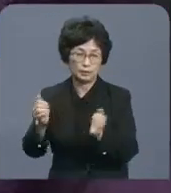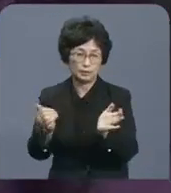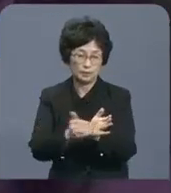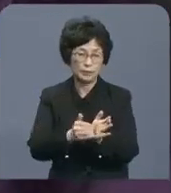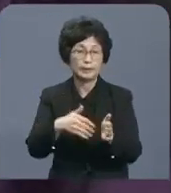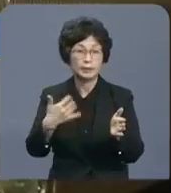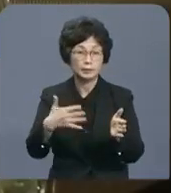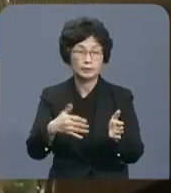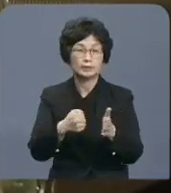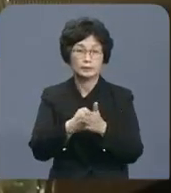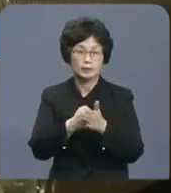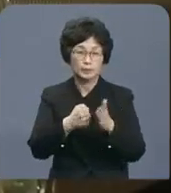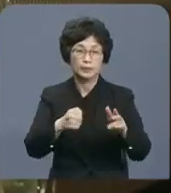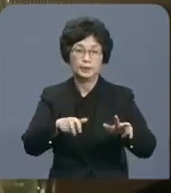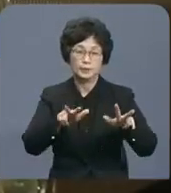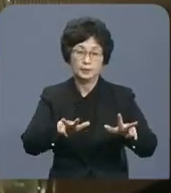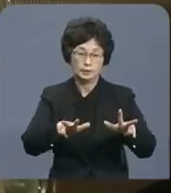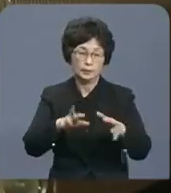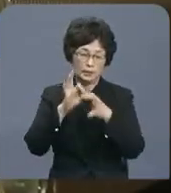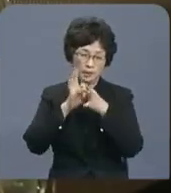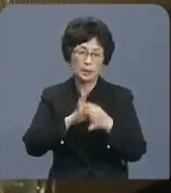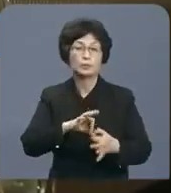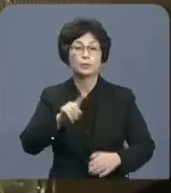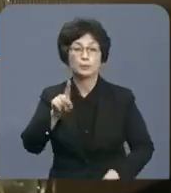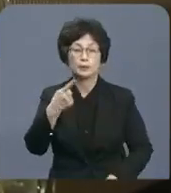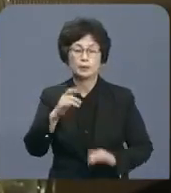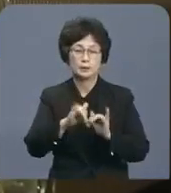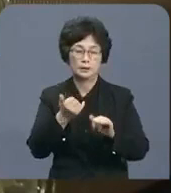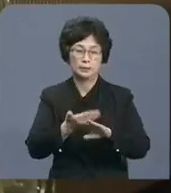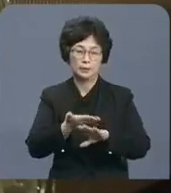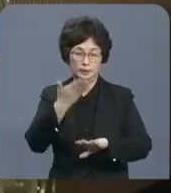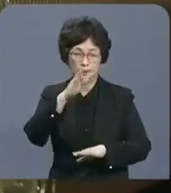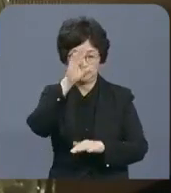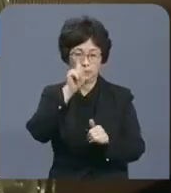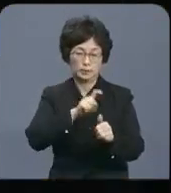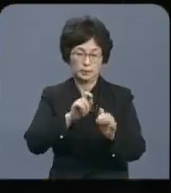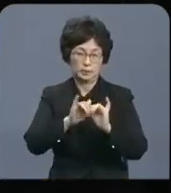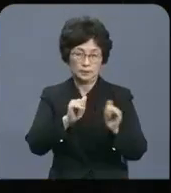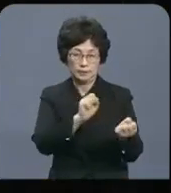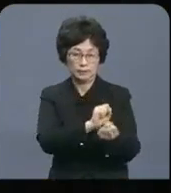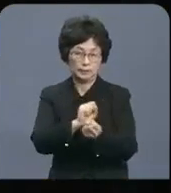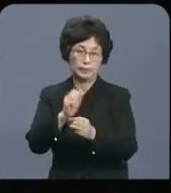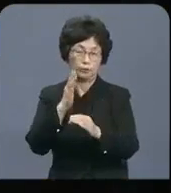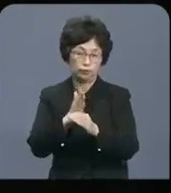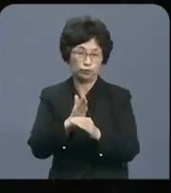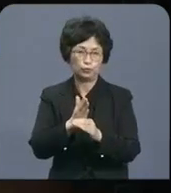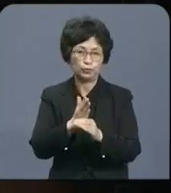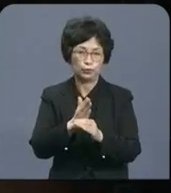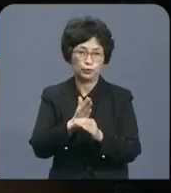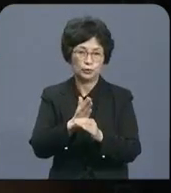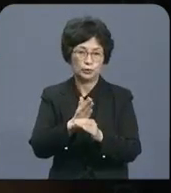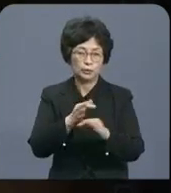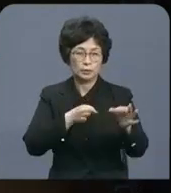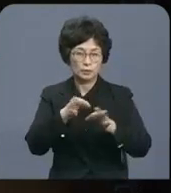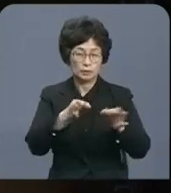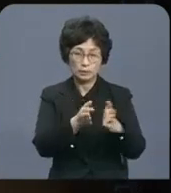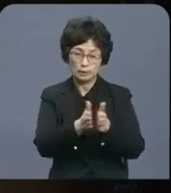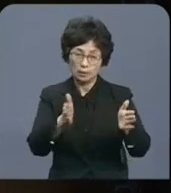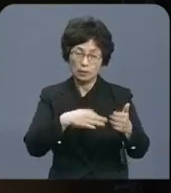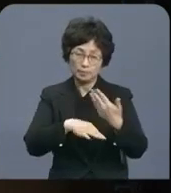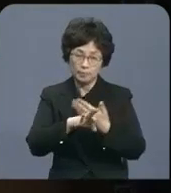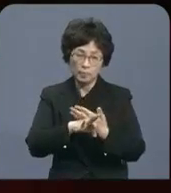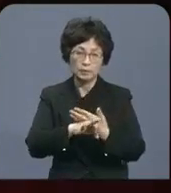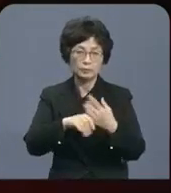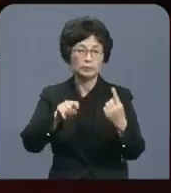상태이고요 현재 연일 100명 이상의 환자가 나오는 상황에서 업무 재개 를 하는 경우에는 상황이 더